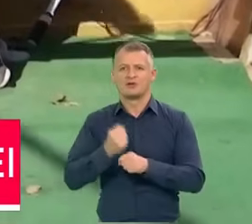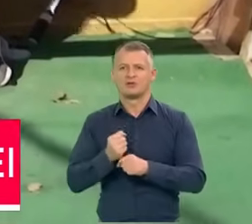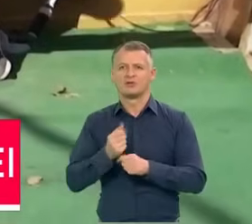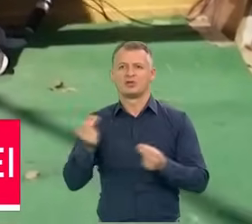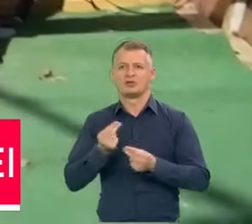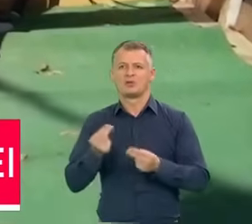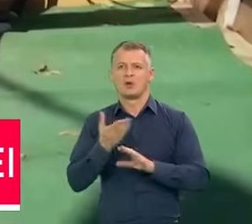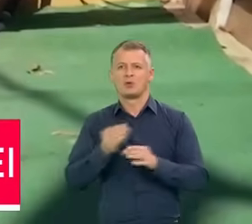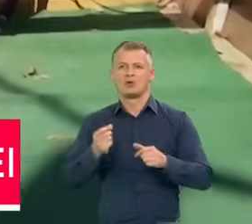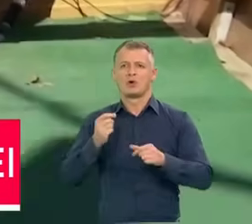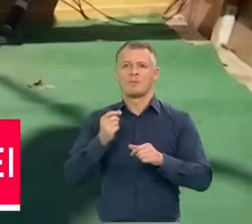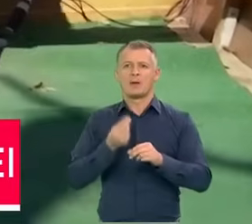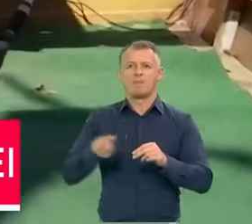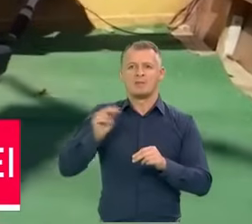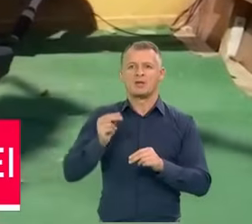mink